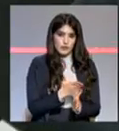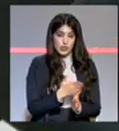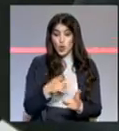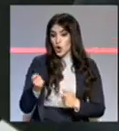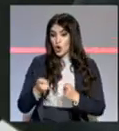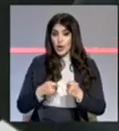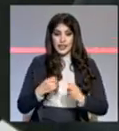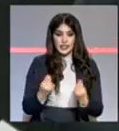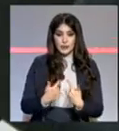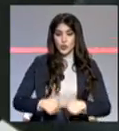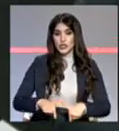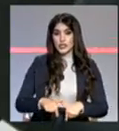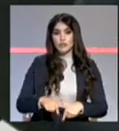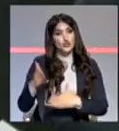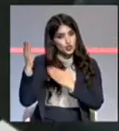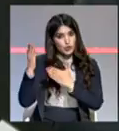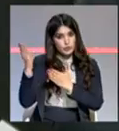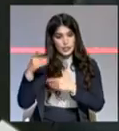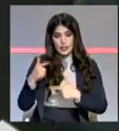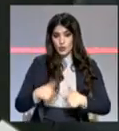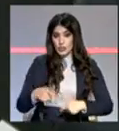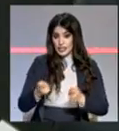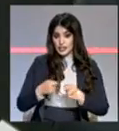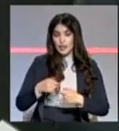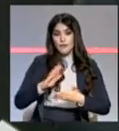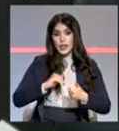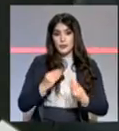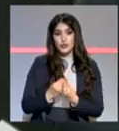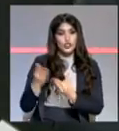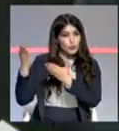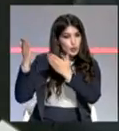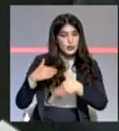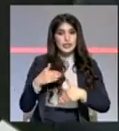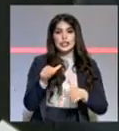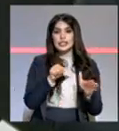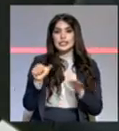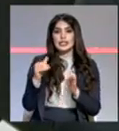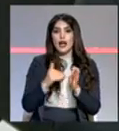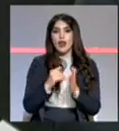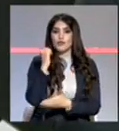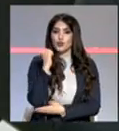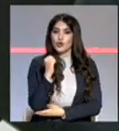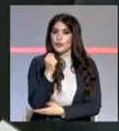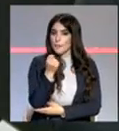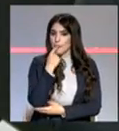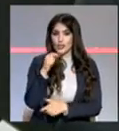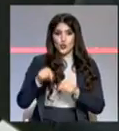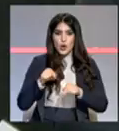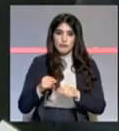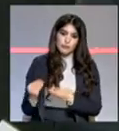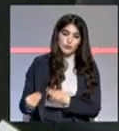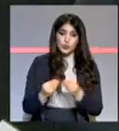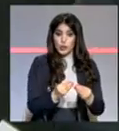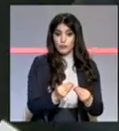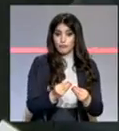باش نوردوا 60,000 طن، معناها باش تغطينا الزراعات الكبرى في الموسم هذا. وصلنا 19,000